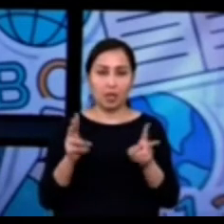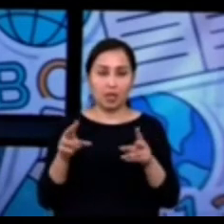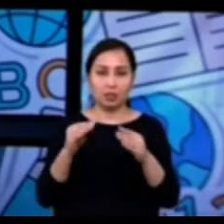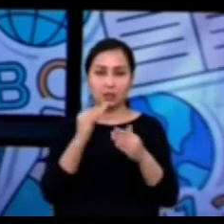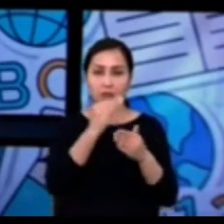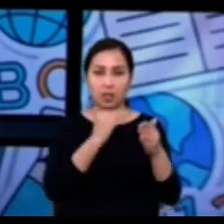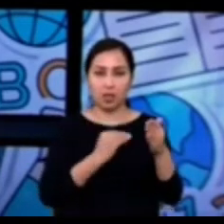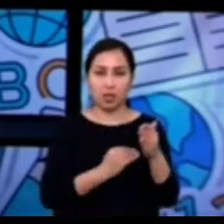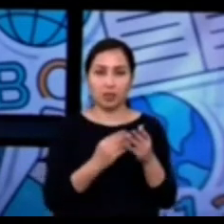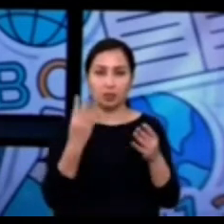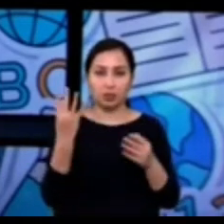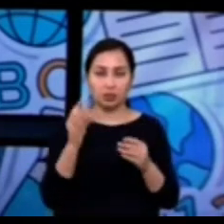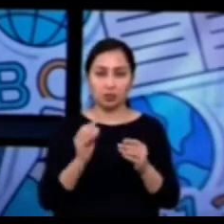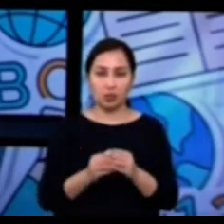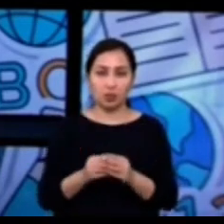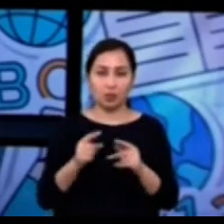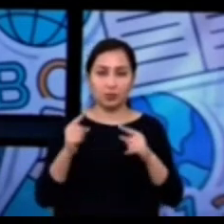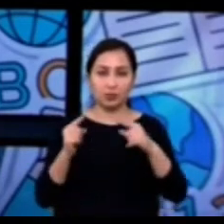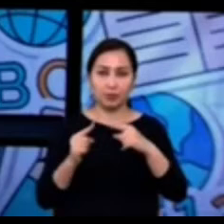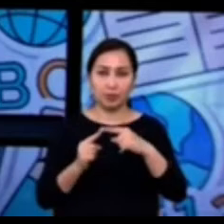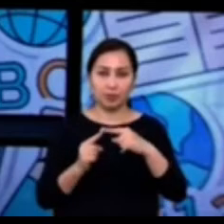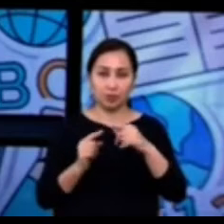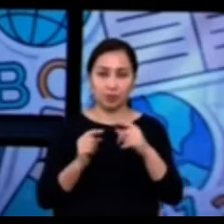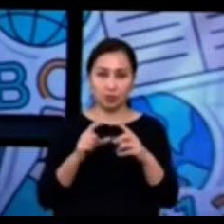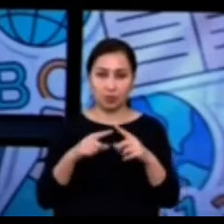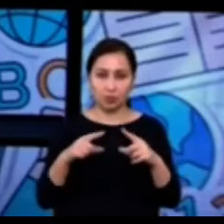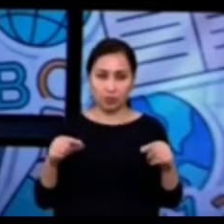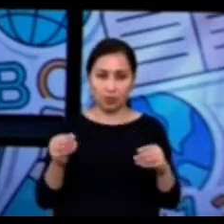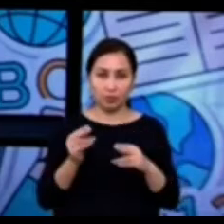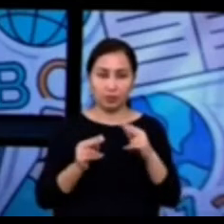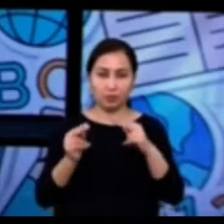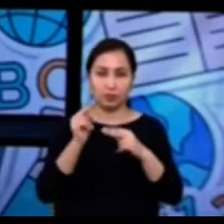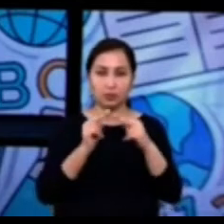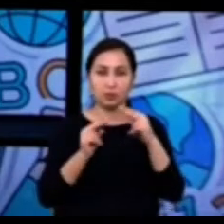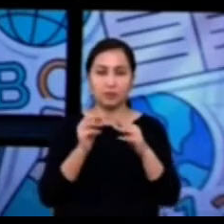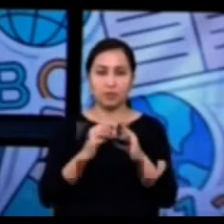схемка состоит из 4 прямоугольников. Составляем.